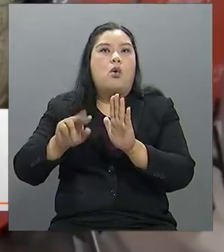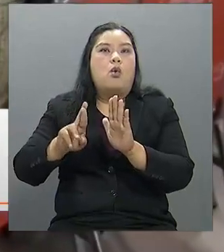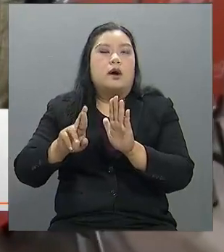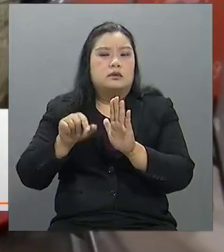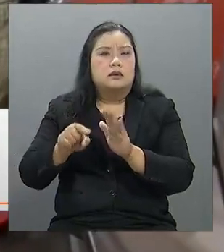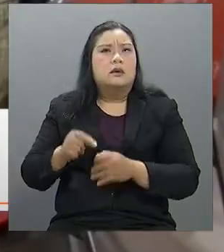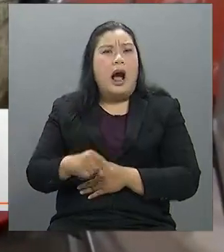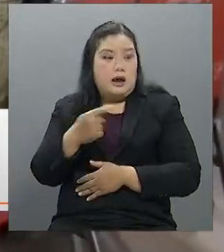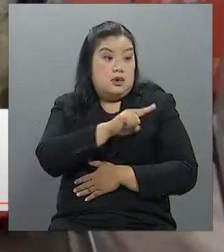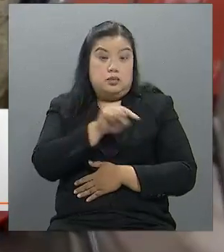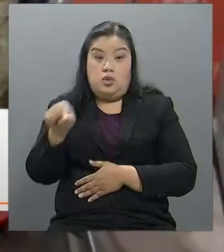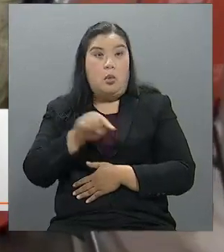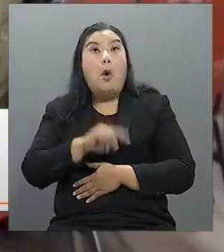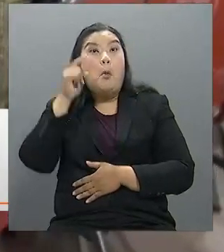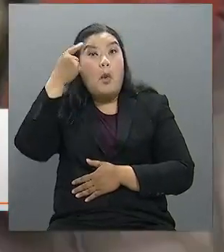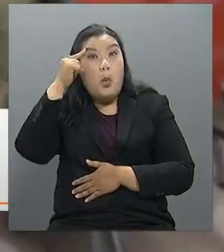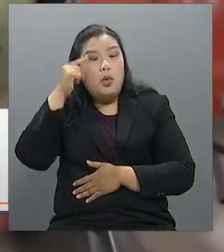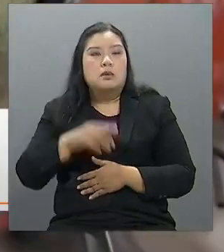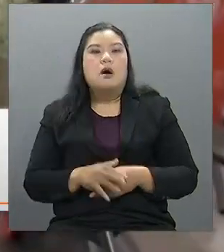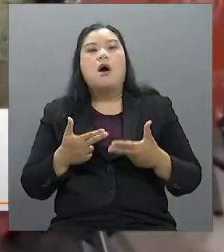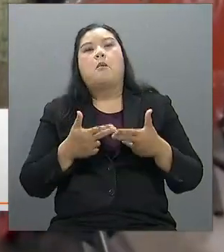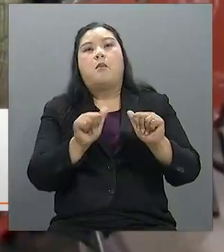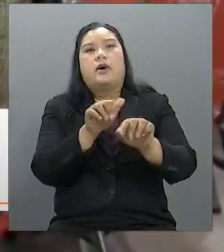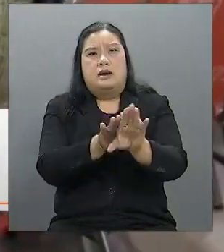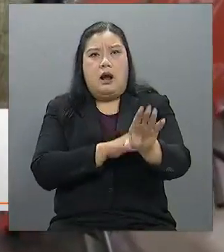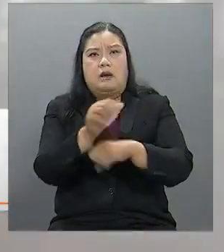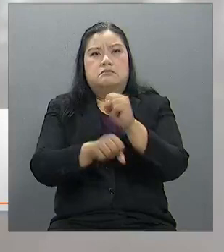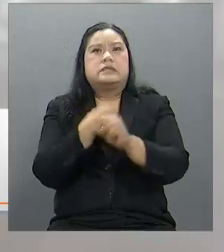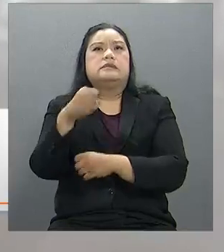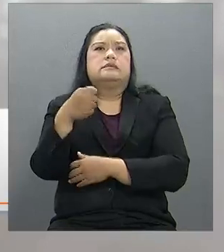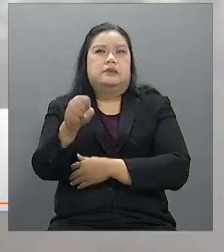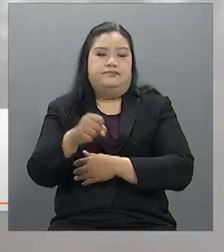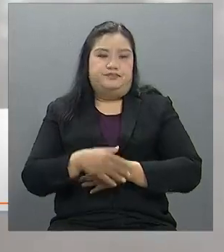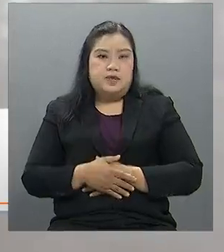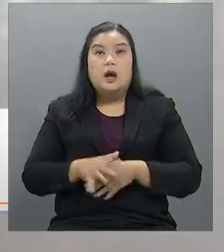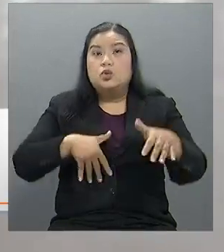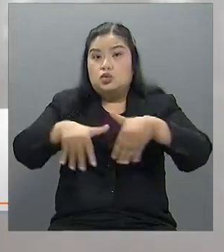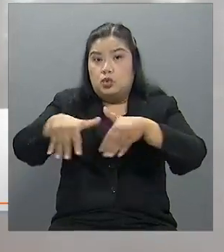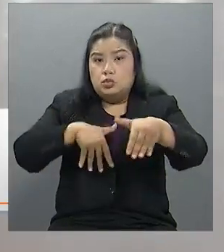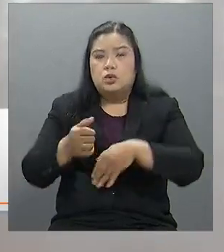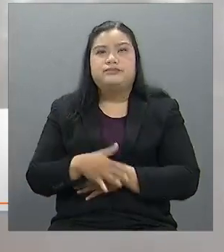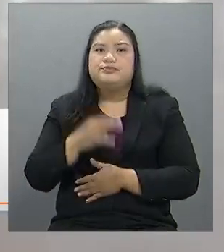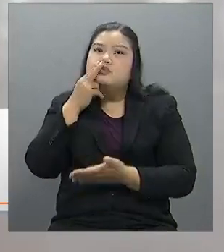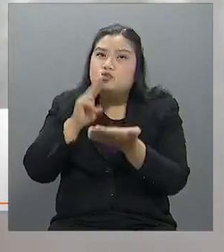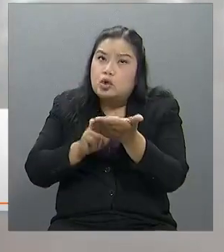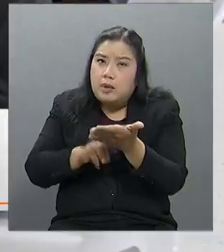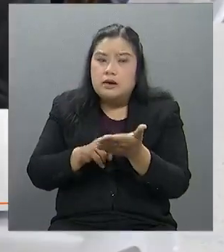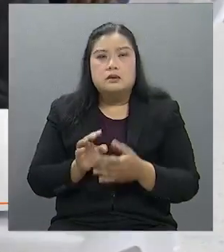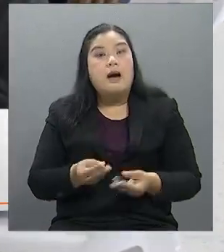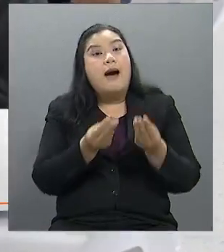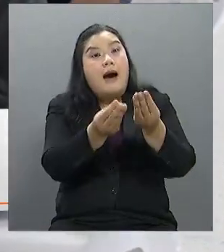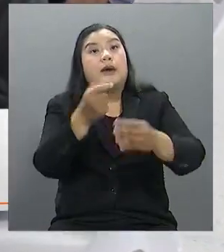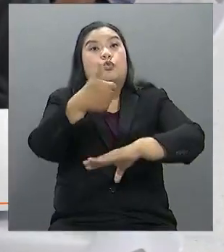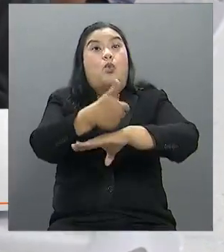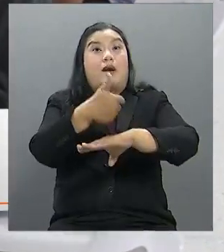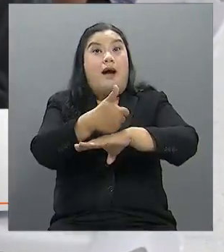ดีนะคะก็เลยทิ้งนานมาเป็น10ปีแบบนี้ตัวแทนชาวบ้านก็เดินทางไปยื่นหนังสือถึงผู้ว่าราชการจังหวัดสุพรรณบุรีผ่านศูนย์ดำรงธร